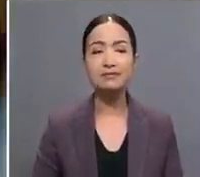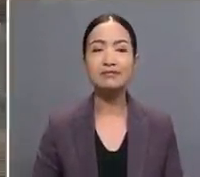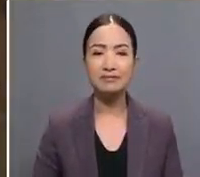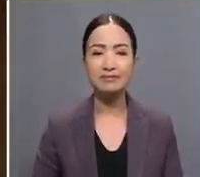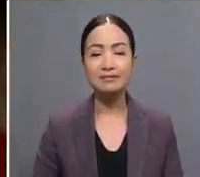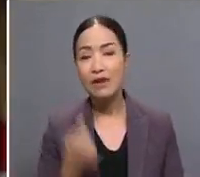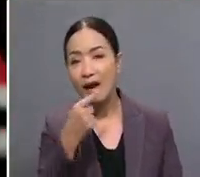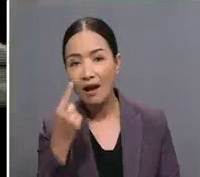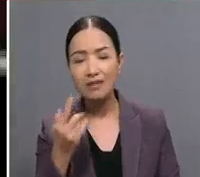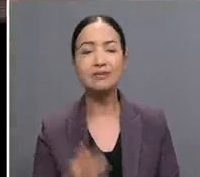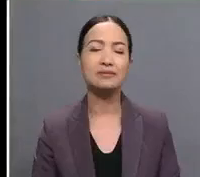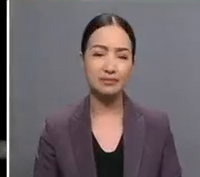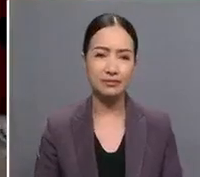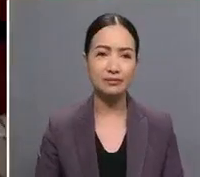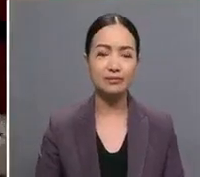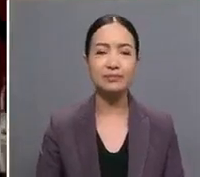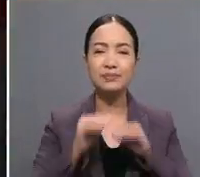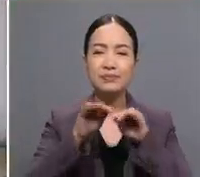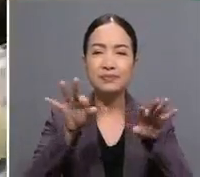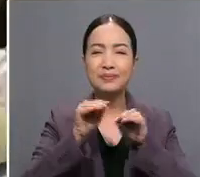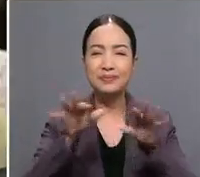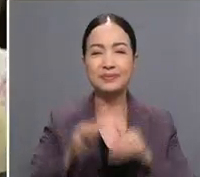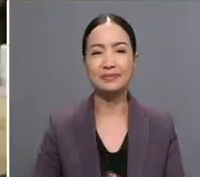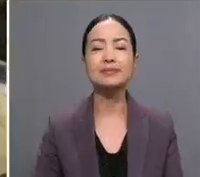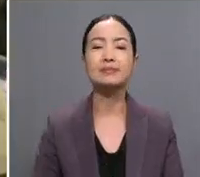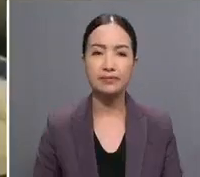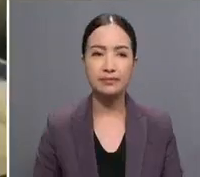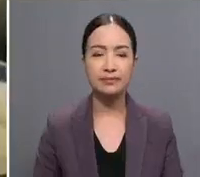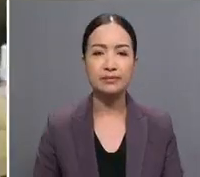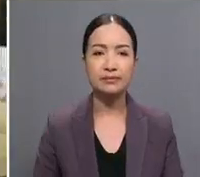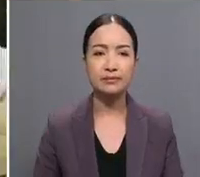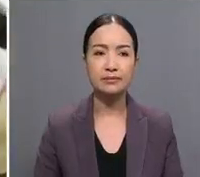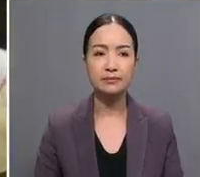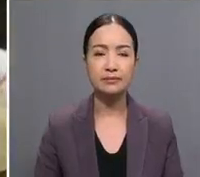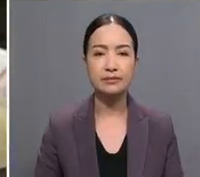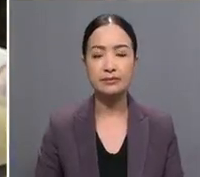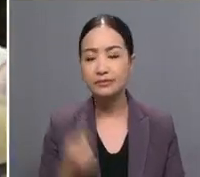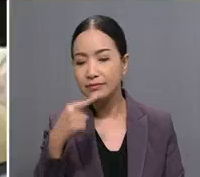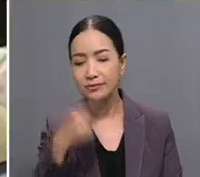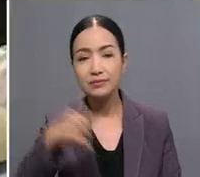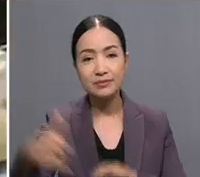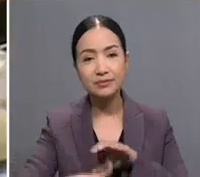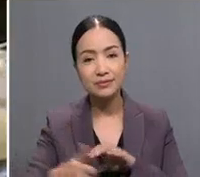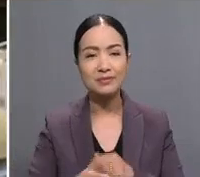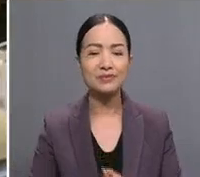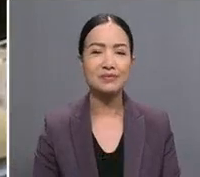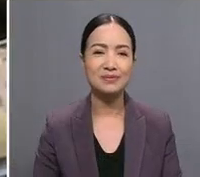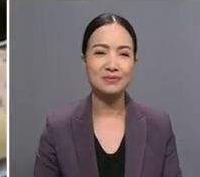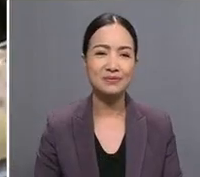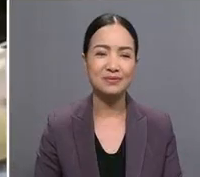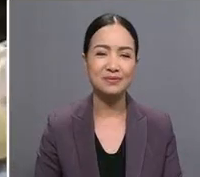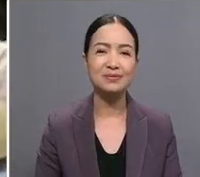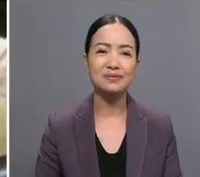นั้นรถยนต์ตอนนี้รถยนต์ of Tour 5ระกาศประกาศเปิดลูกค้าที่จะใช้บริการทำไม 5ฝั่ง